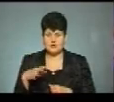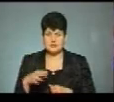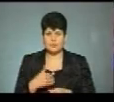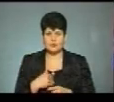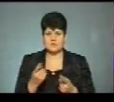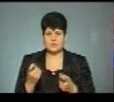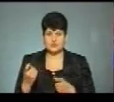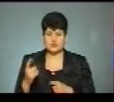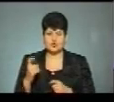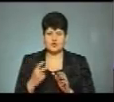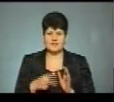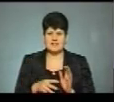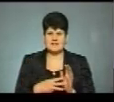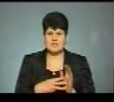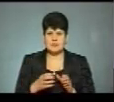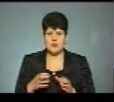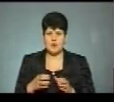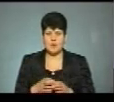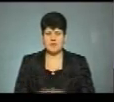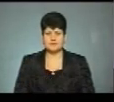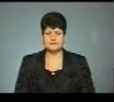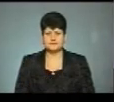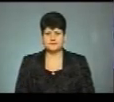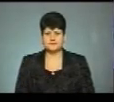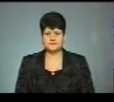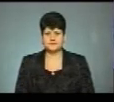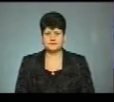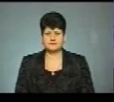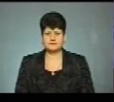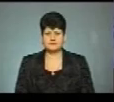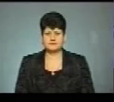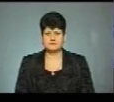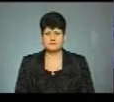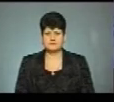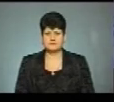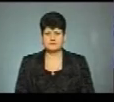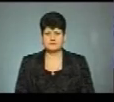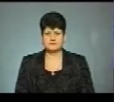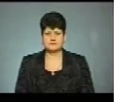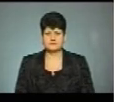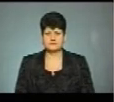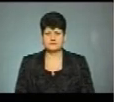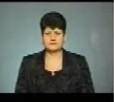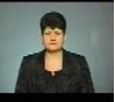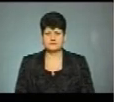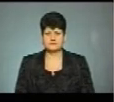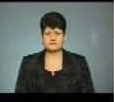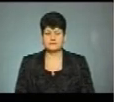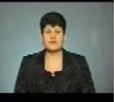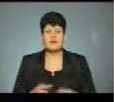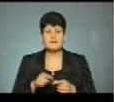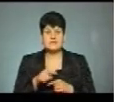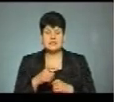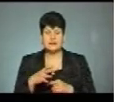залучити 128 команд. Тарас Бурак, Андрій Прокопів. Новини на Суспільному. Тернопіль. У ці